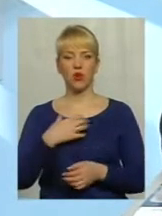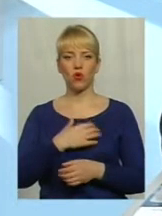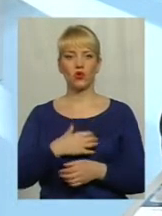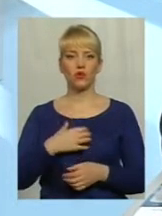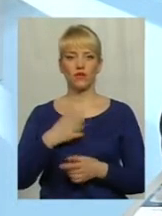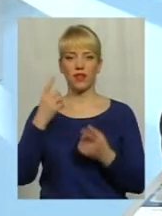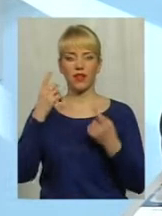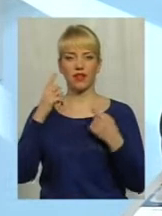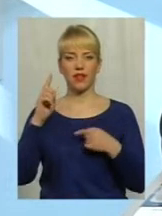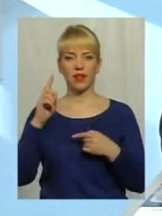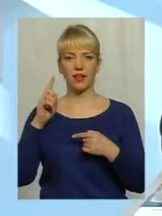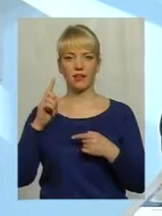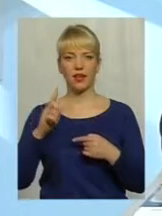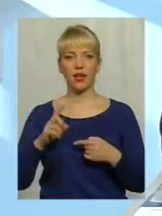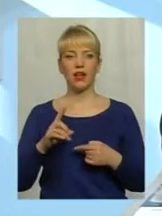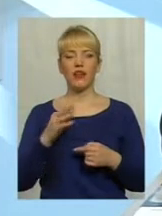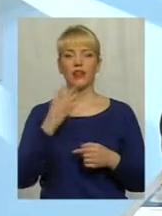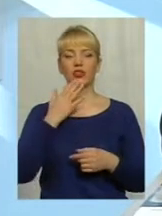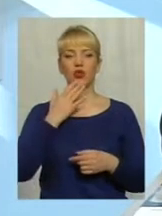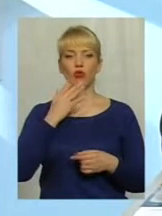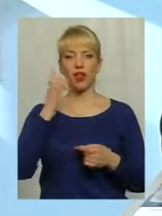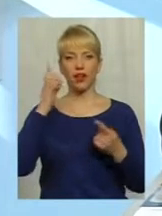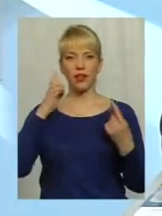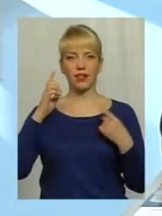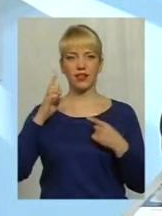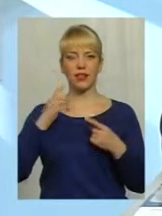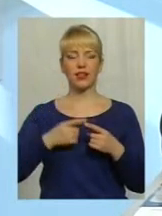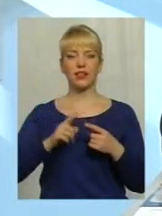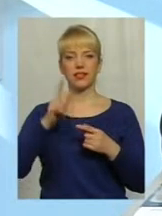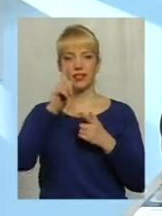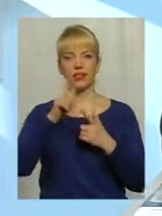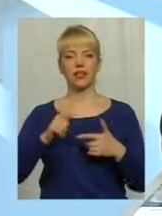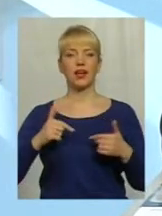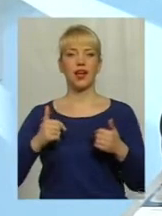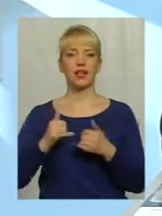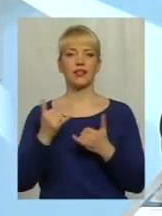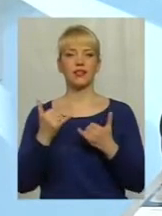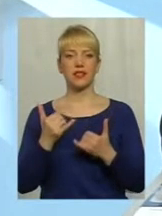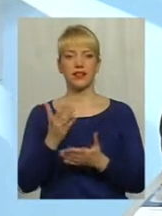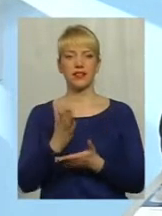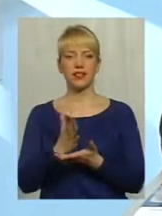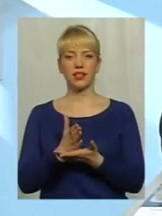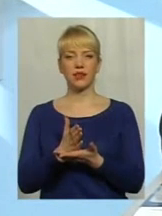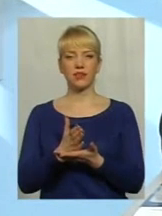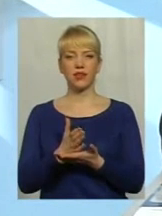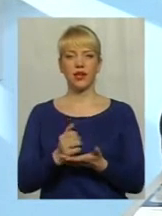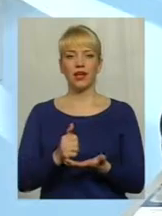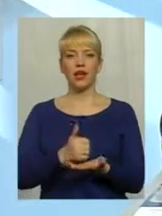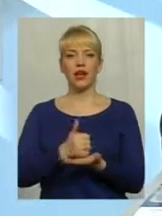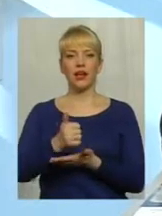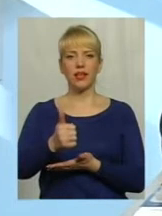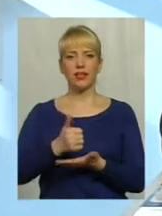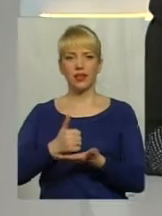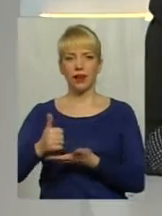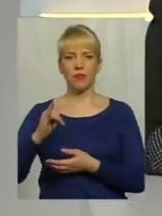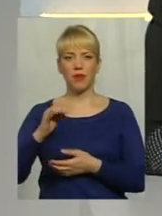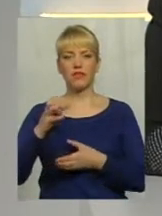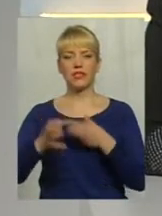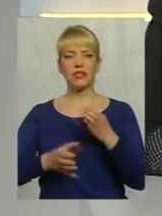ідея, національна ідея, ці країни і зараз є лідерами світу,